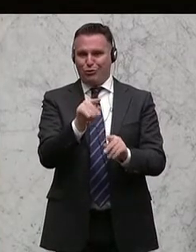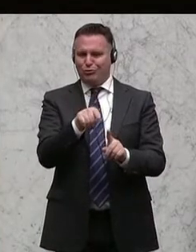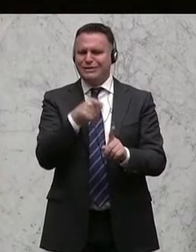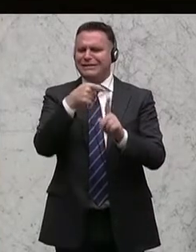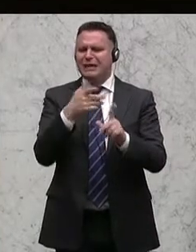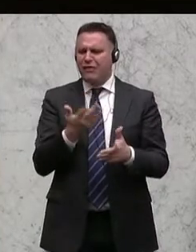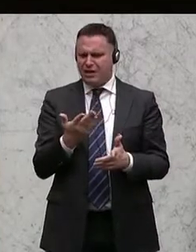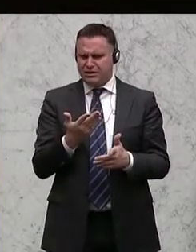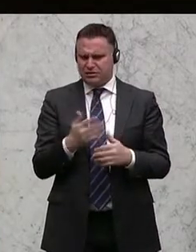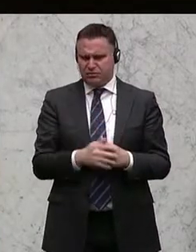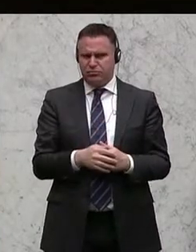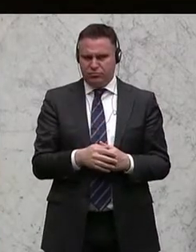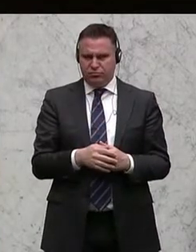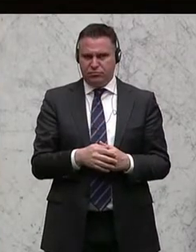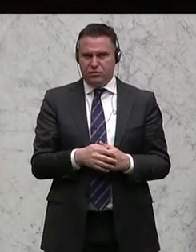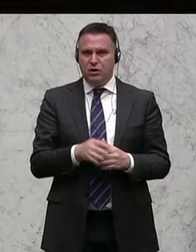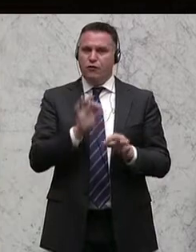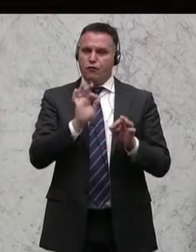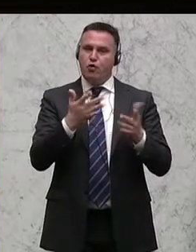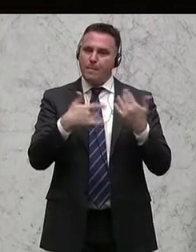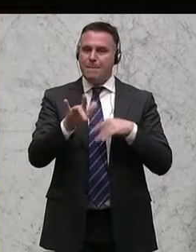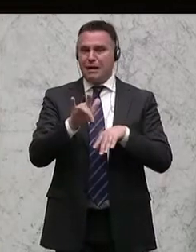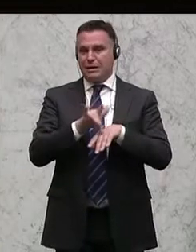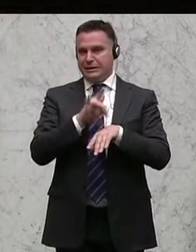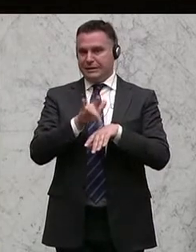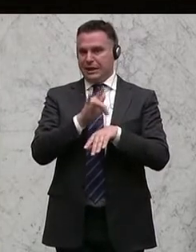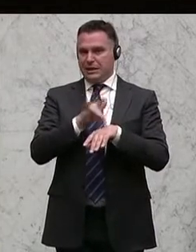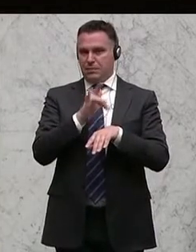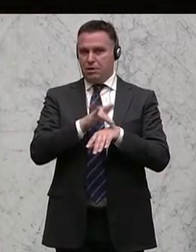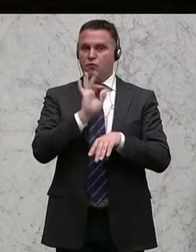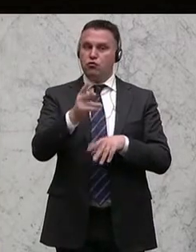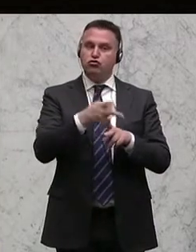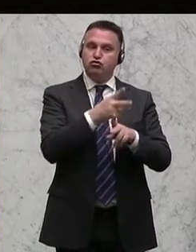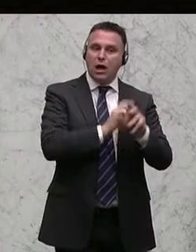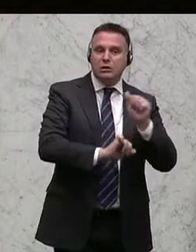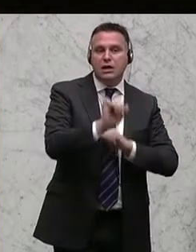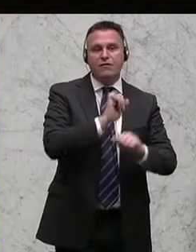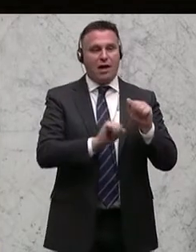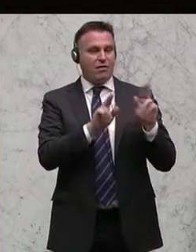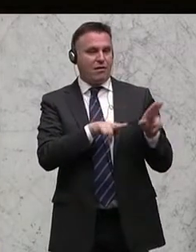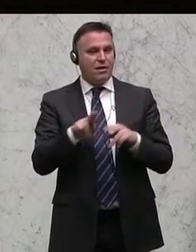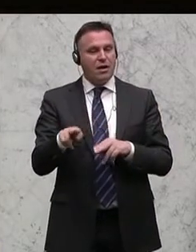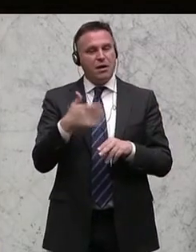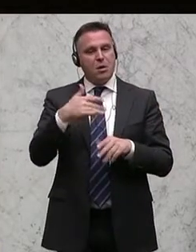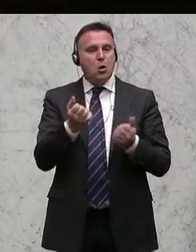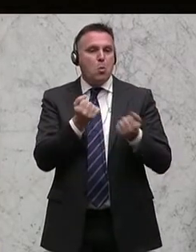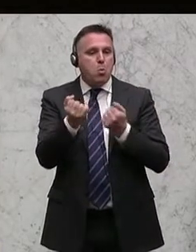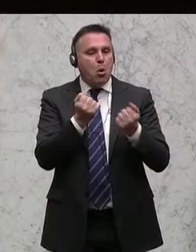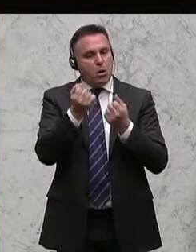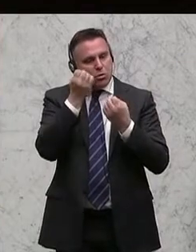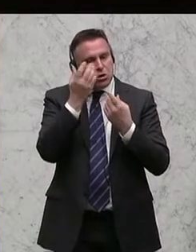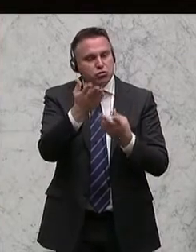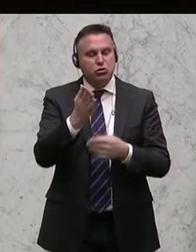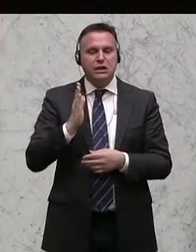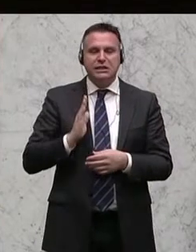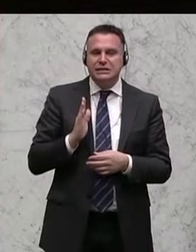es hier, andererseits zur Sensibilisierung, nämlich der Richter und Staatsanwälte, für politische Implikationen sowohl in